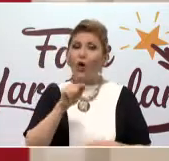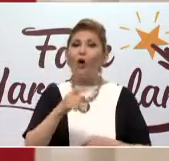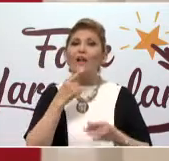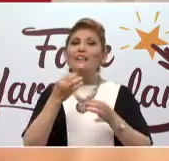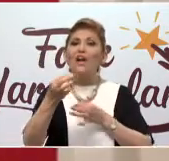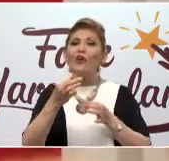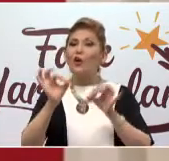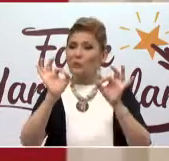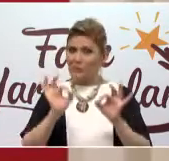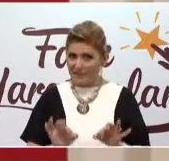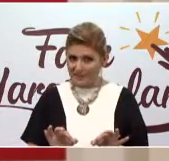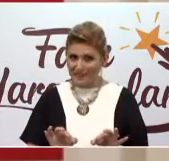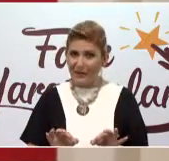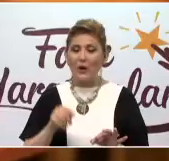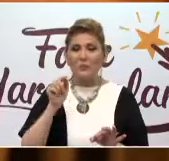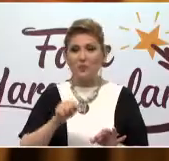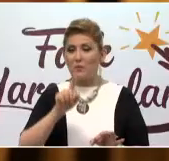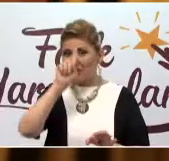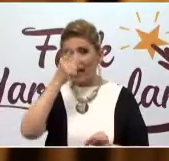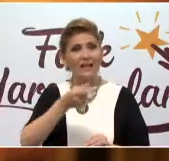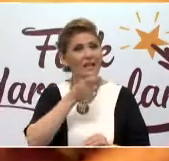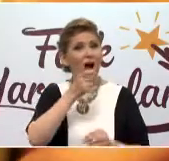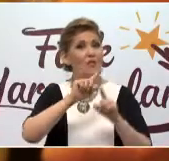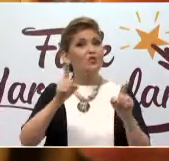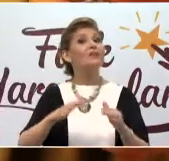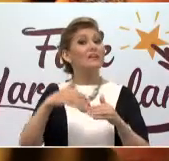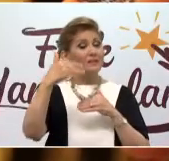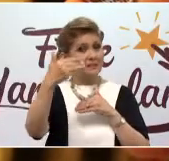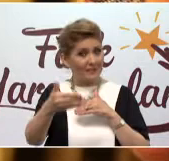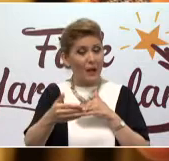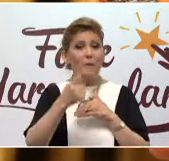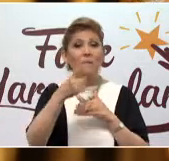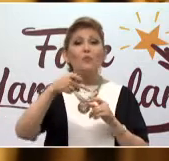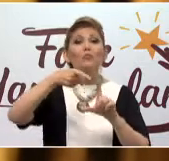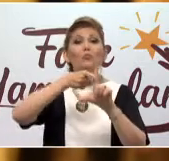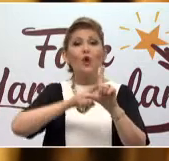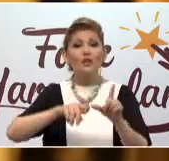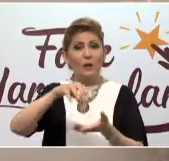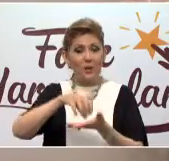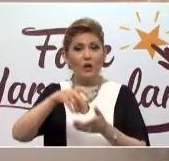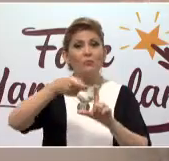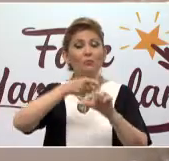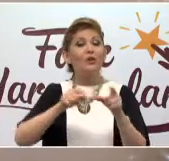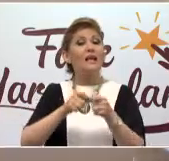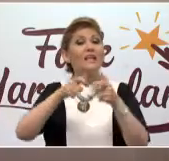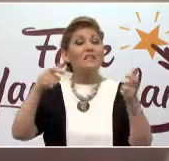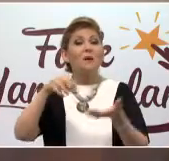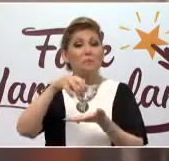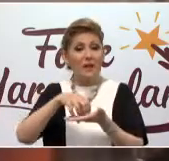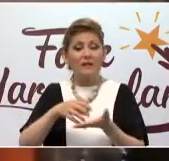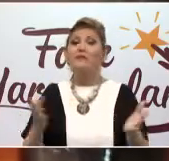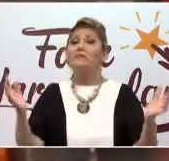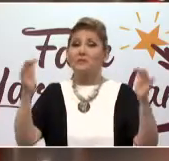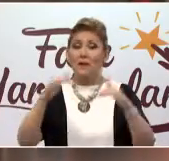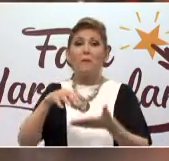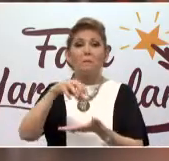diyaloglar beslendi. Burası sadece bir kahve dükkanı olmanın ötesinde bir proje merkezi, proje geliştirme merkezi, bir araya